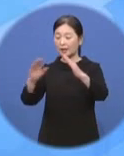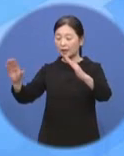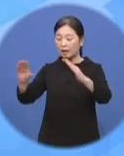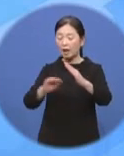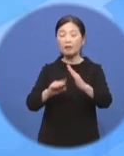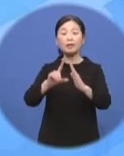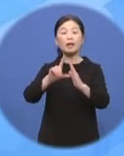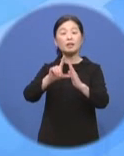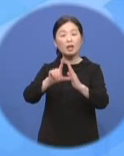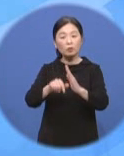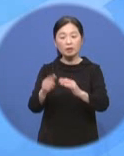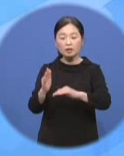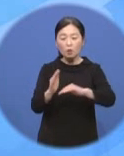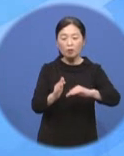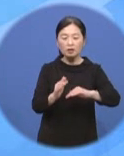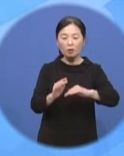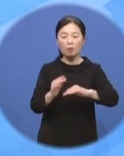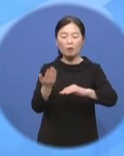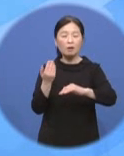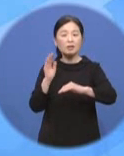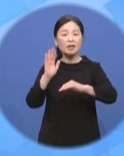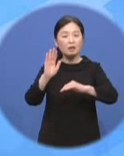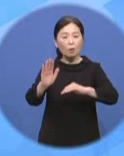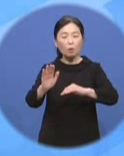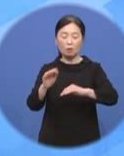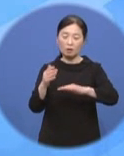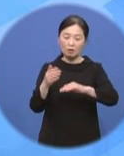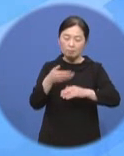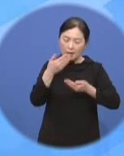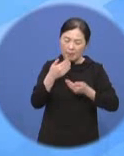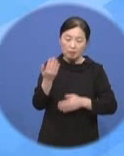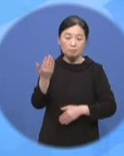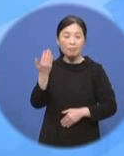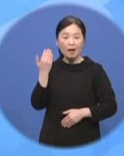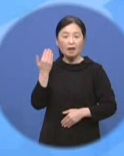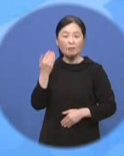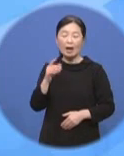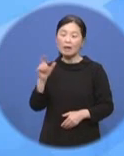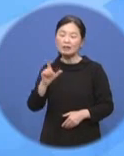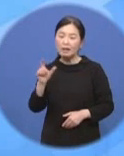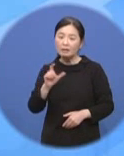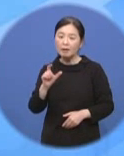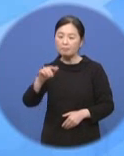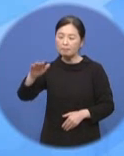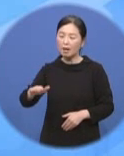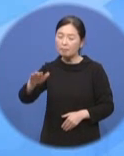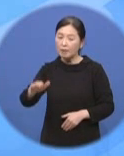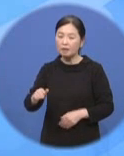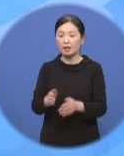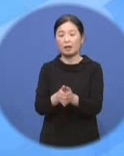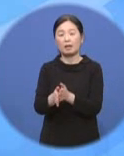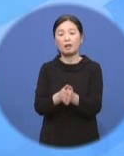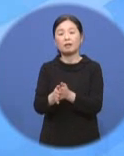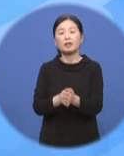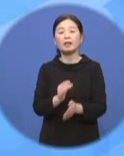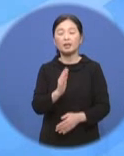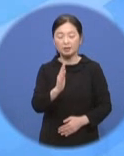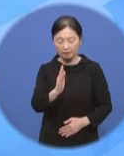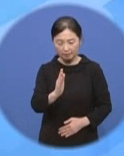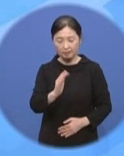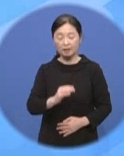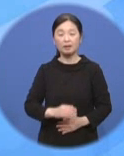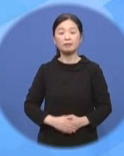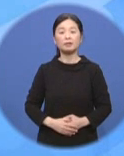時や調理の前後、食事前などには石鹸やアルコール消毒液などによる手洗いを心がけ